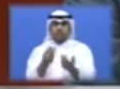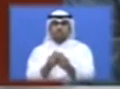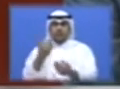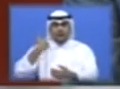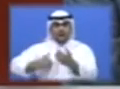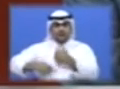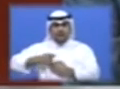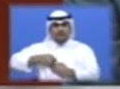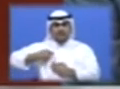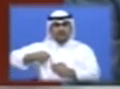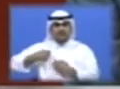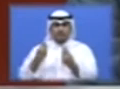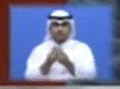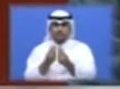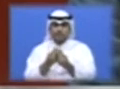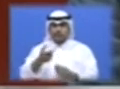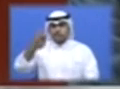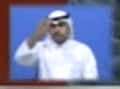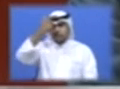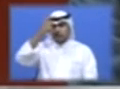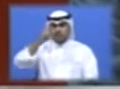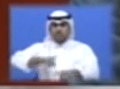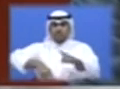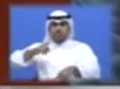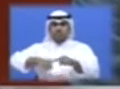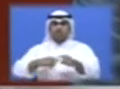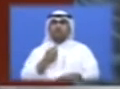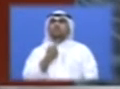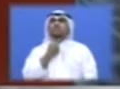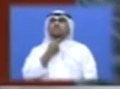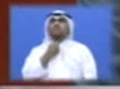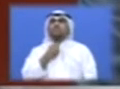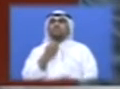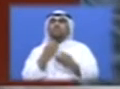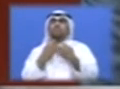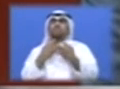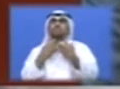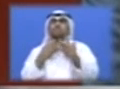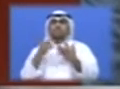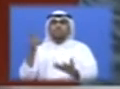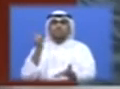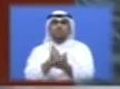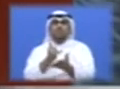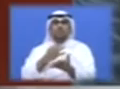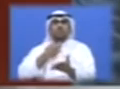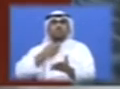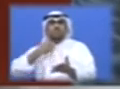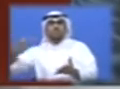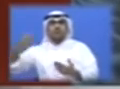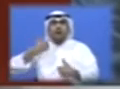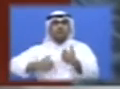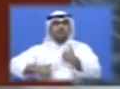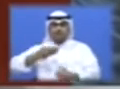عملية جراحية لمريض يعاني من أورام في الحنجرة تمثلت باستئصال حنجرة